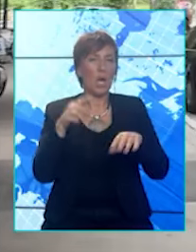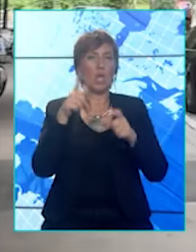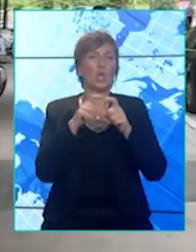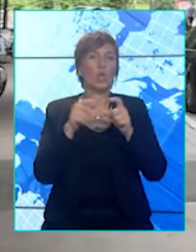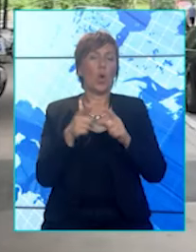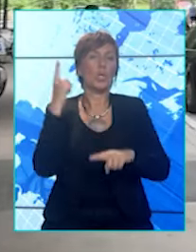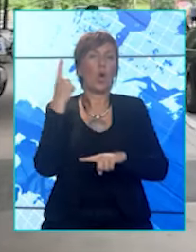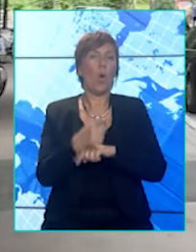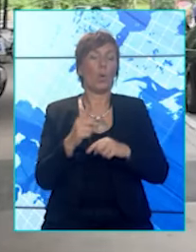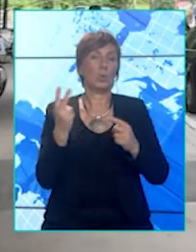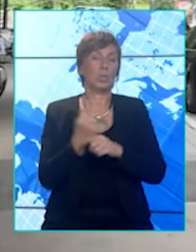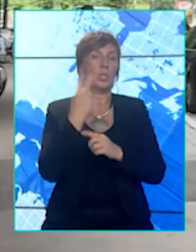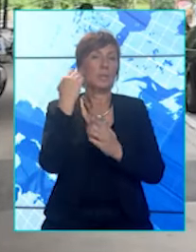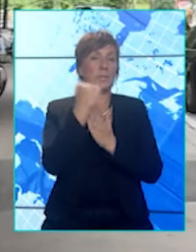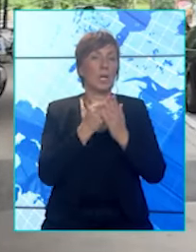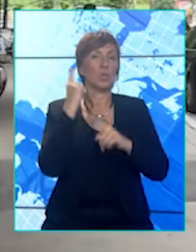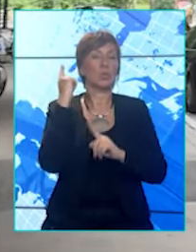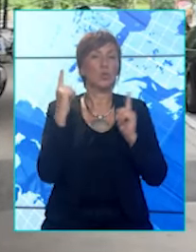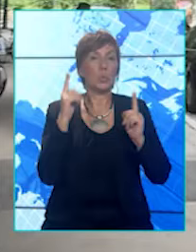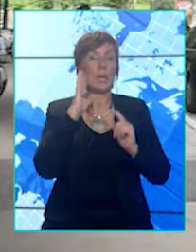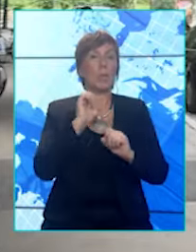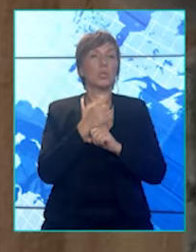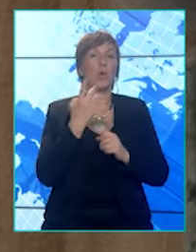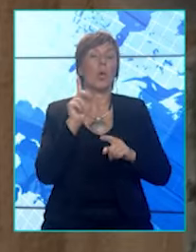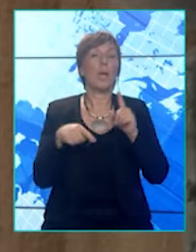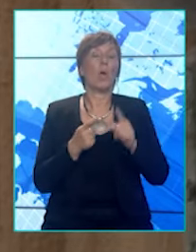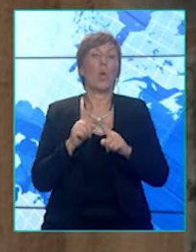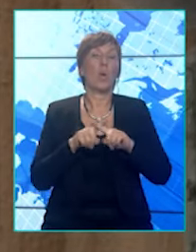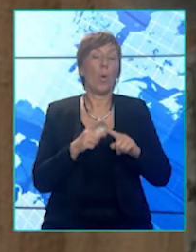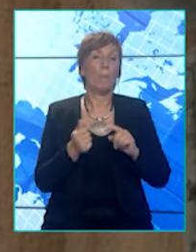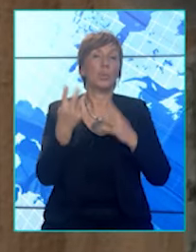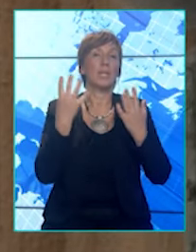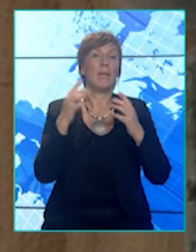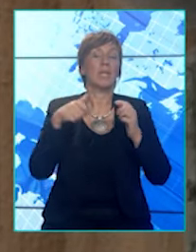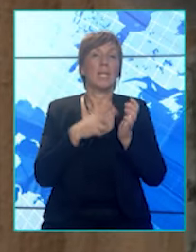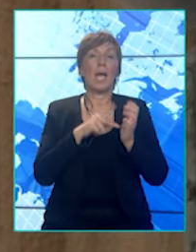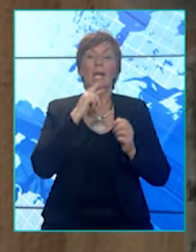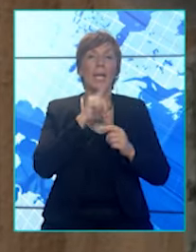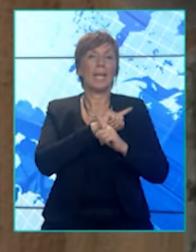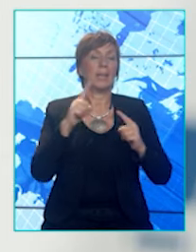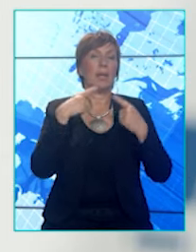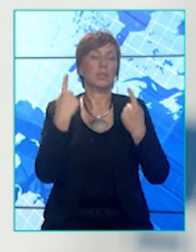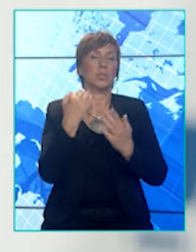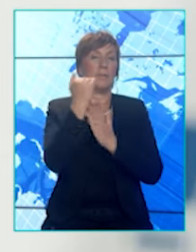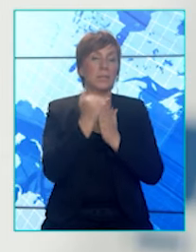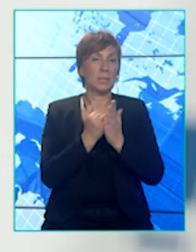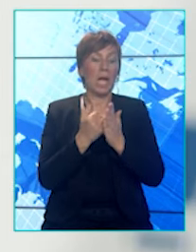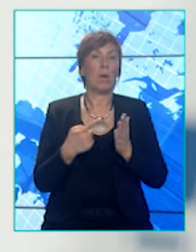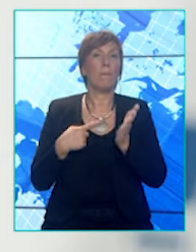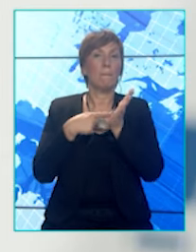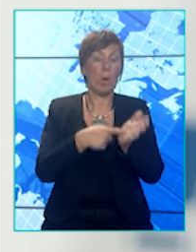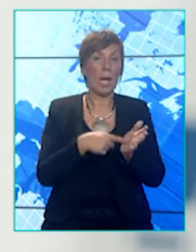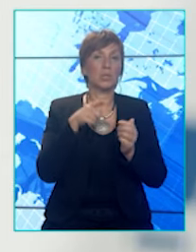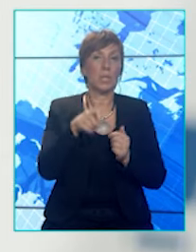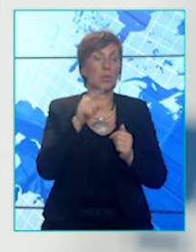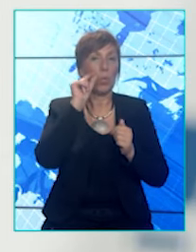proveo odluku Ustavnog suda Bosne i Hercegovine koji je nekoliko puta 9. januara ocijenio neustavnim. Pokazalo se opet